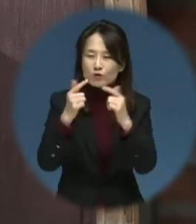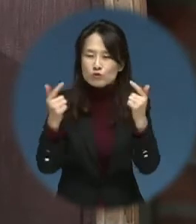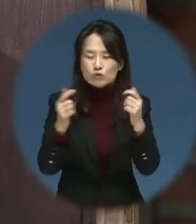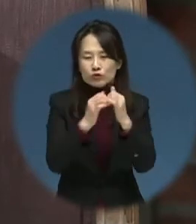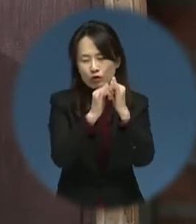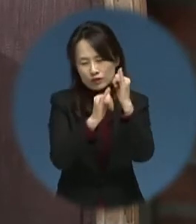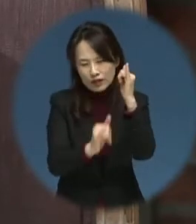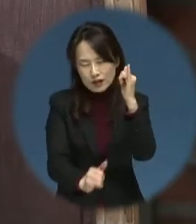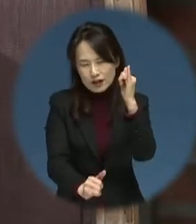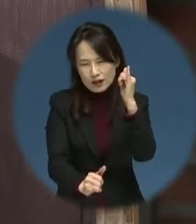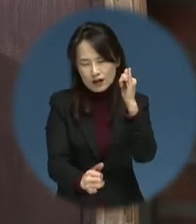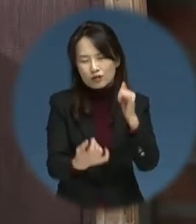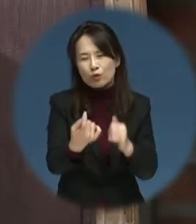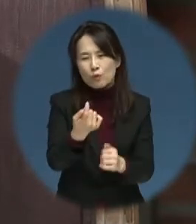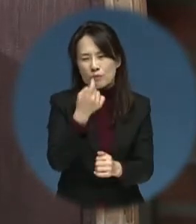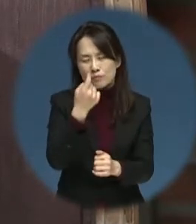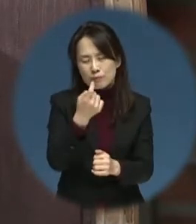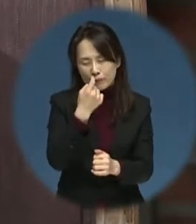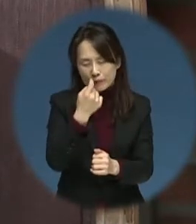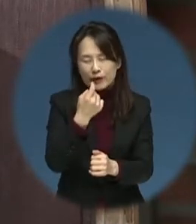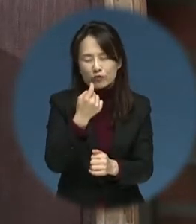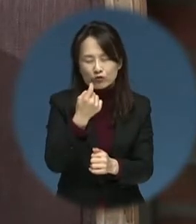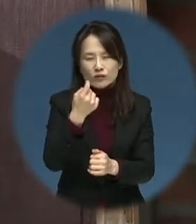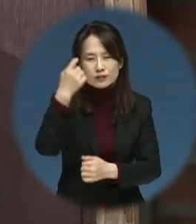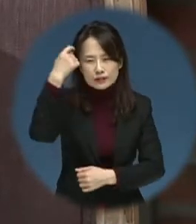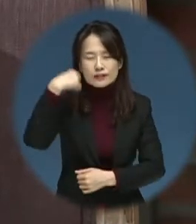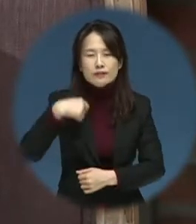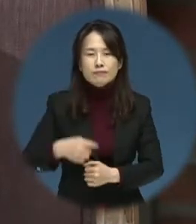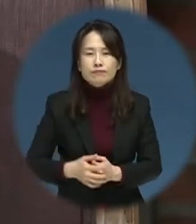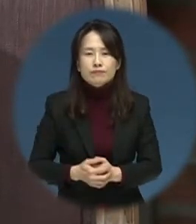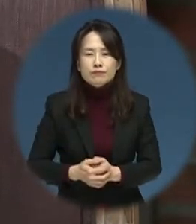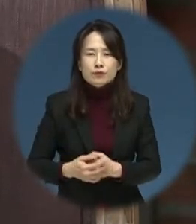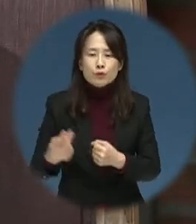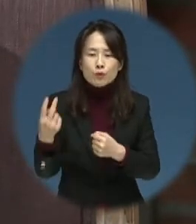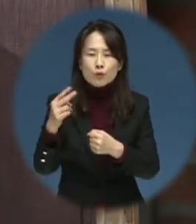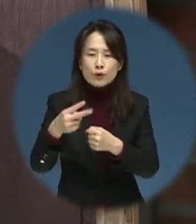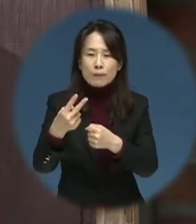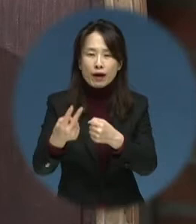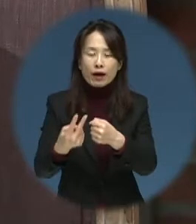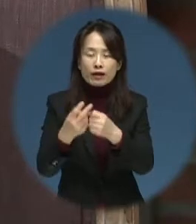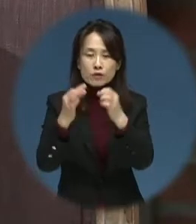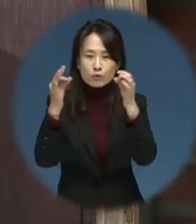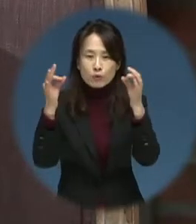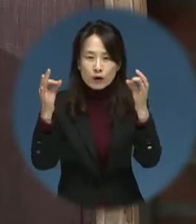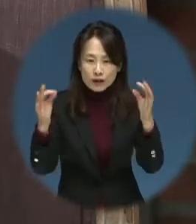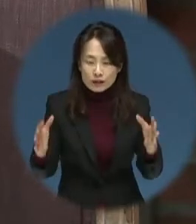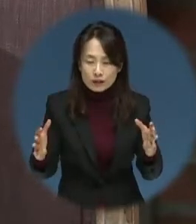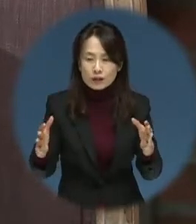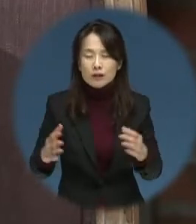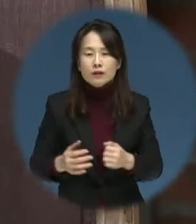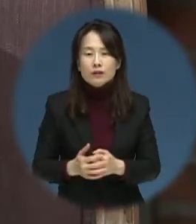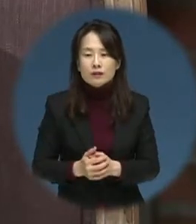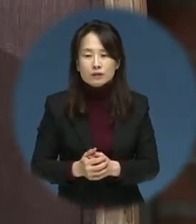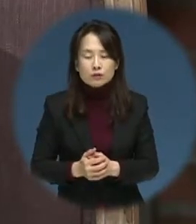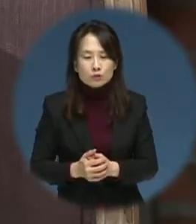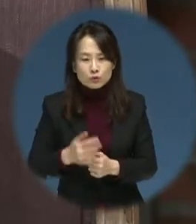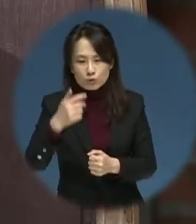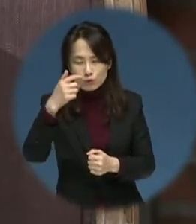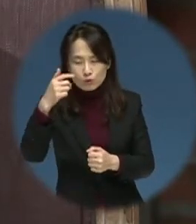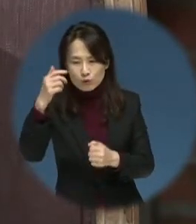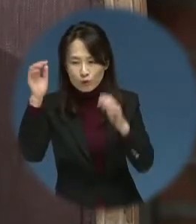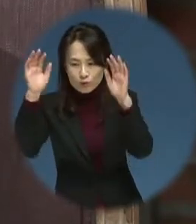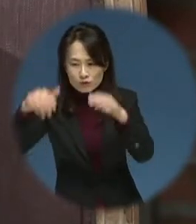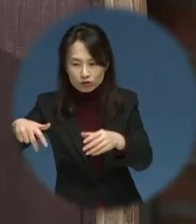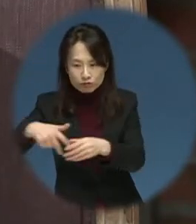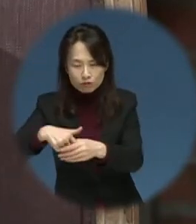속에 남아 있는 겁니다. 그렇죠. 그리고 또 200년 동안 한때 자기를 지배했던